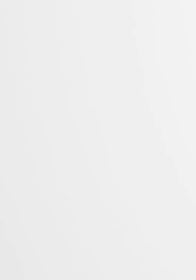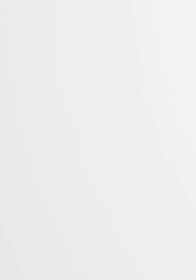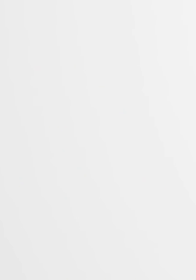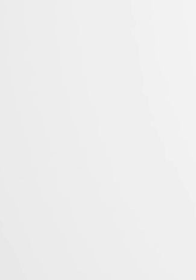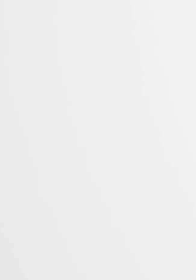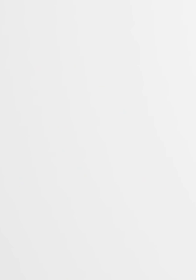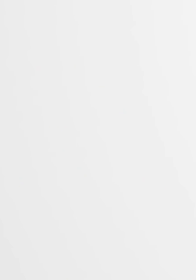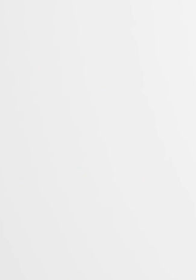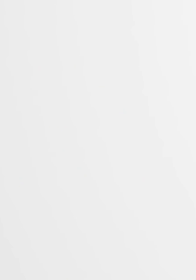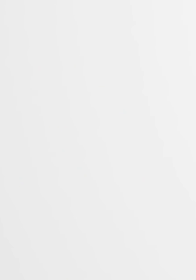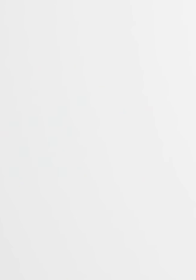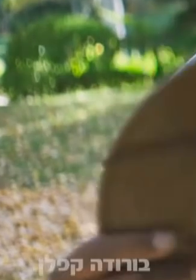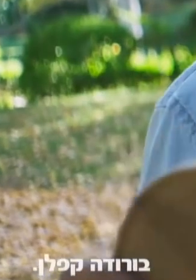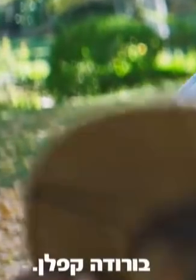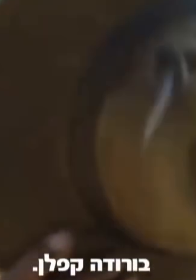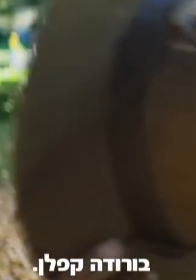תחזית בחסות.